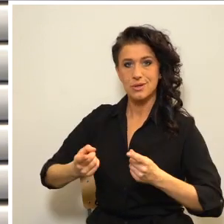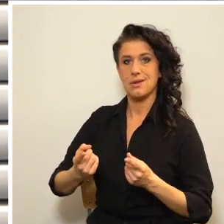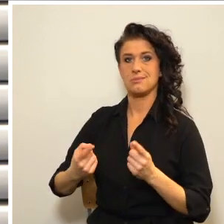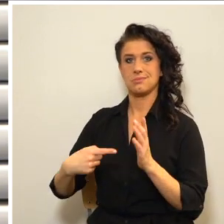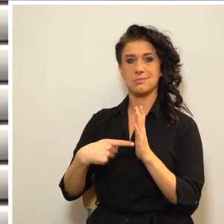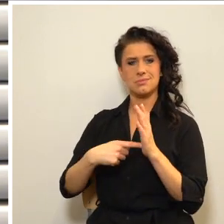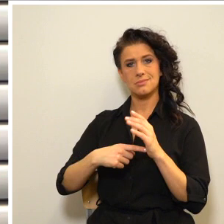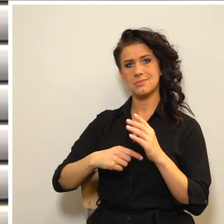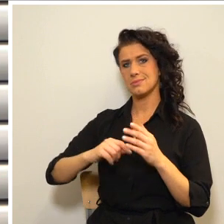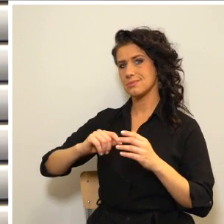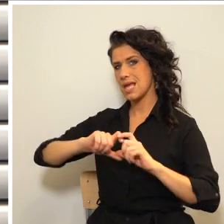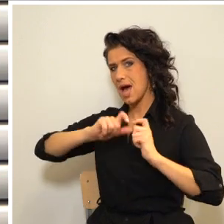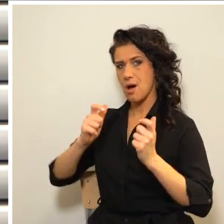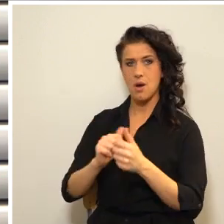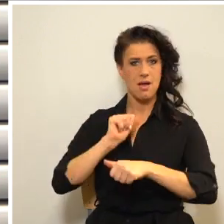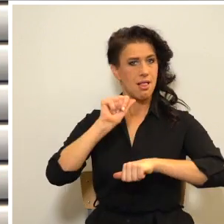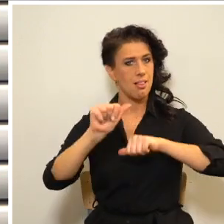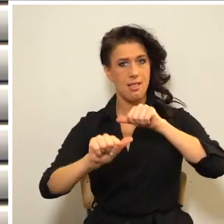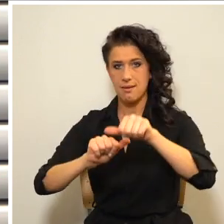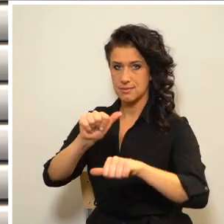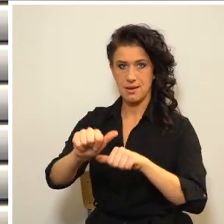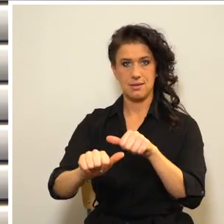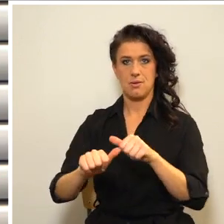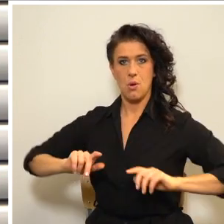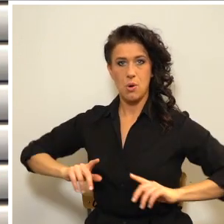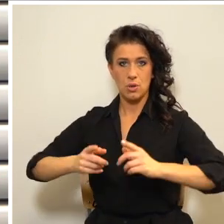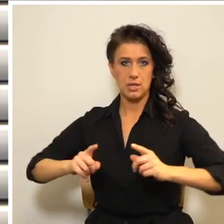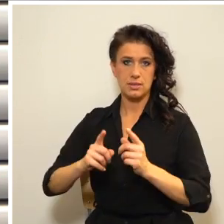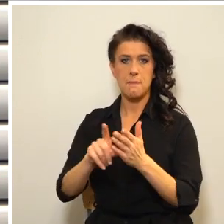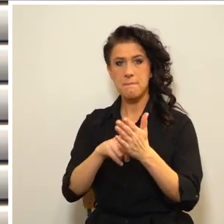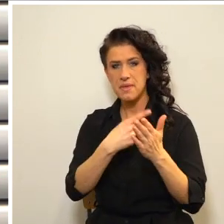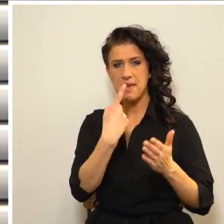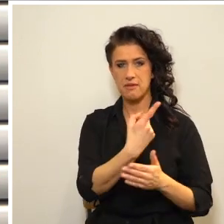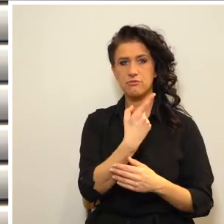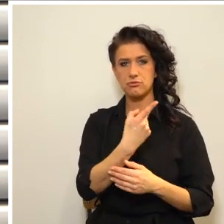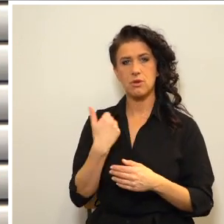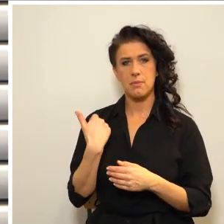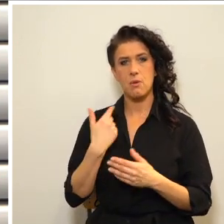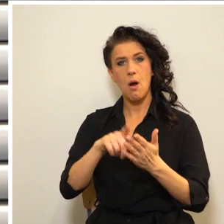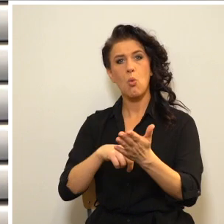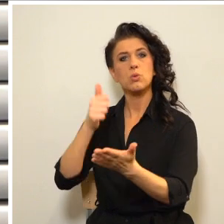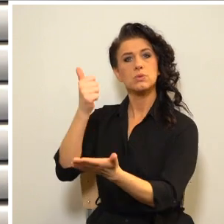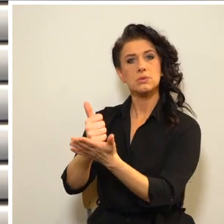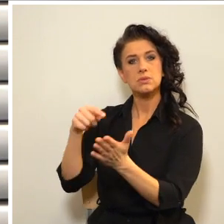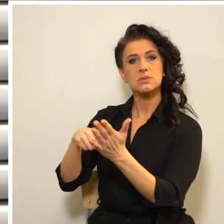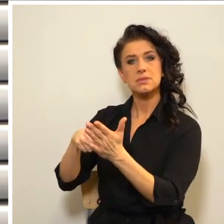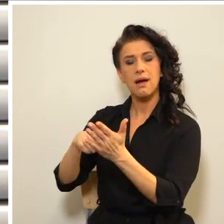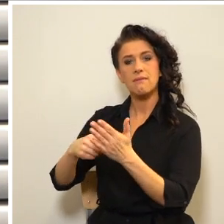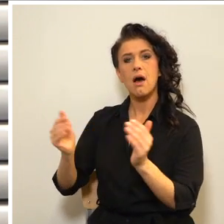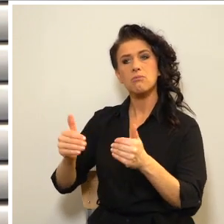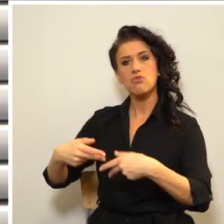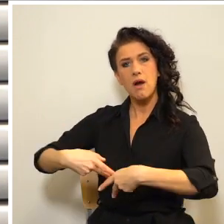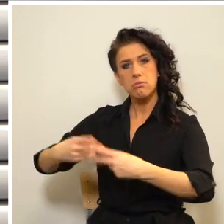dekady właściwe organizowana od pierwszej ustawy tej która umożliwiała w ogóle taką prawdę